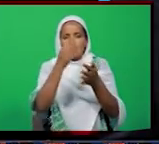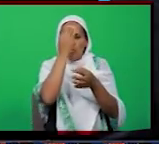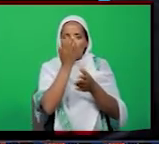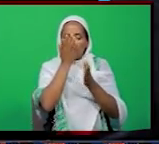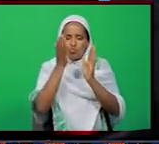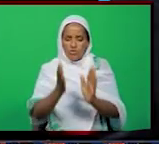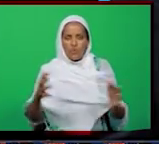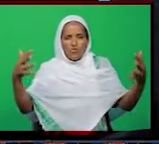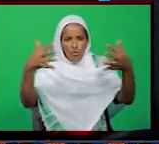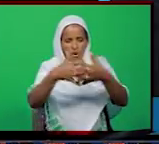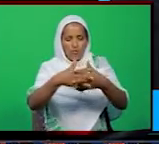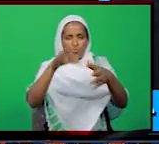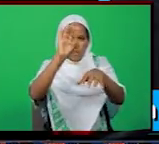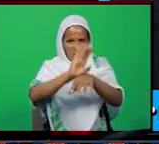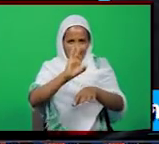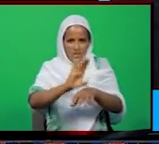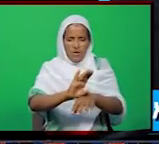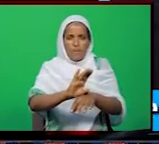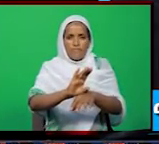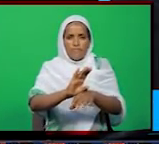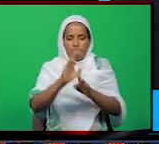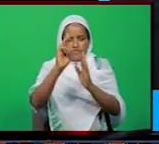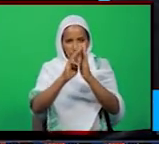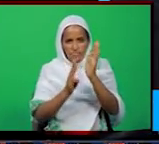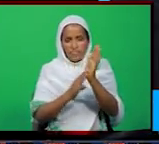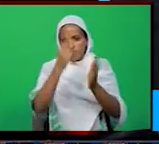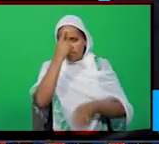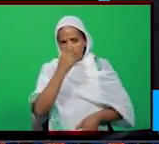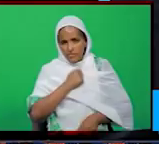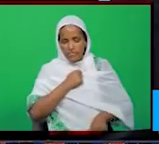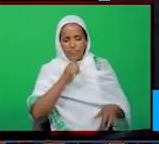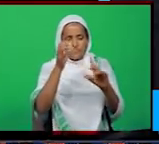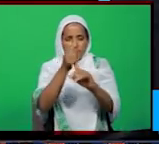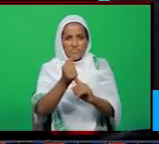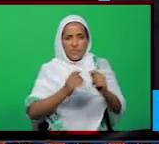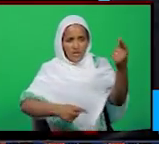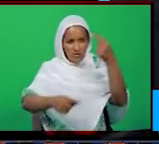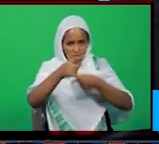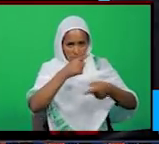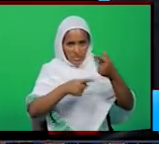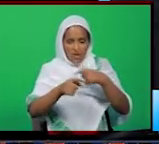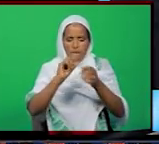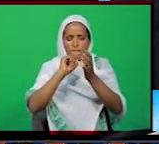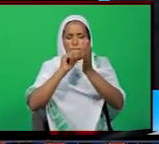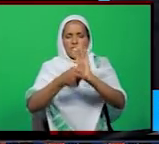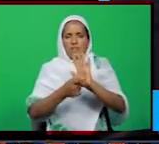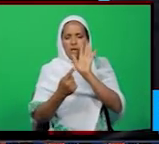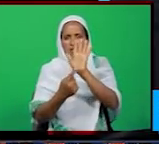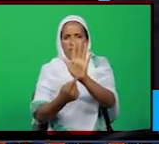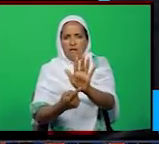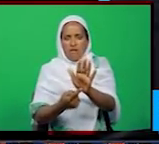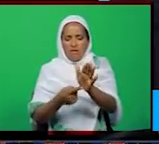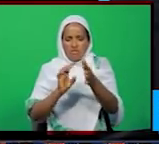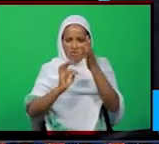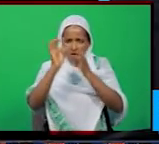ኦርቶዶክሳዊ ተዋሕዶ ቤተ ክርስቲያን ስርዓተ እምነቱን ይዛ ስትመጣ ከነ ምሳሌው ከነ